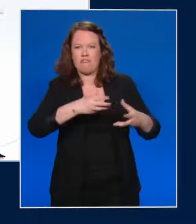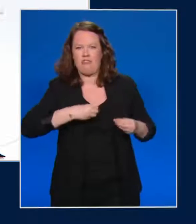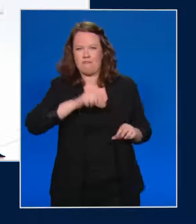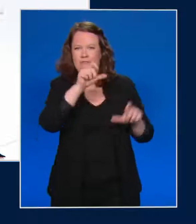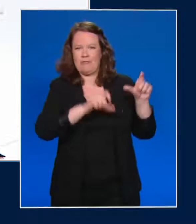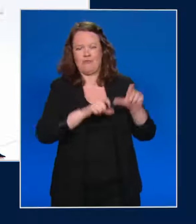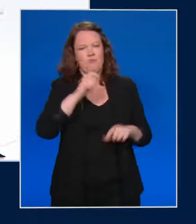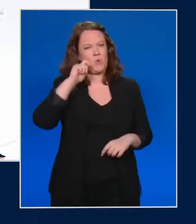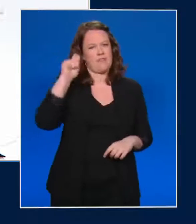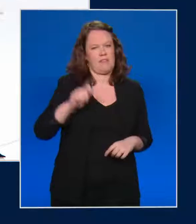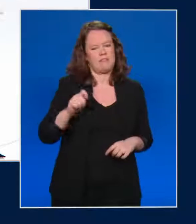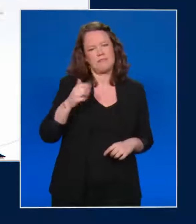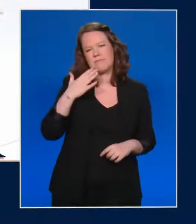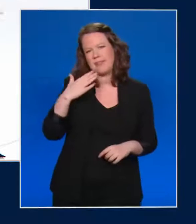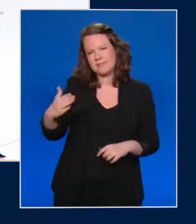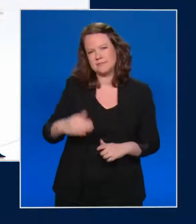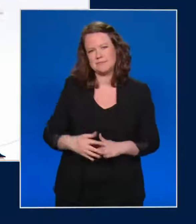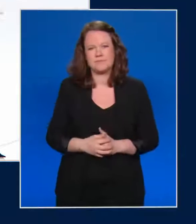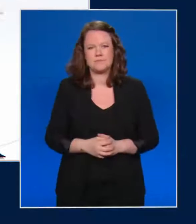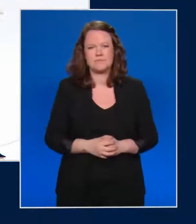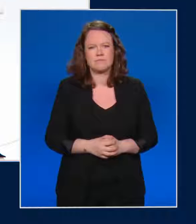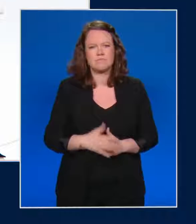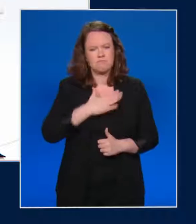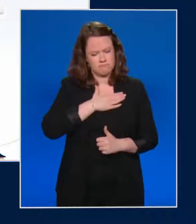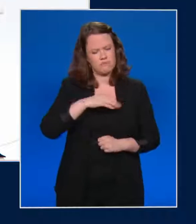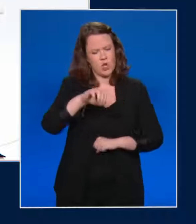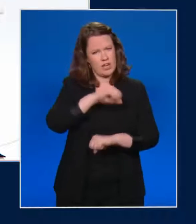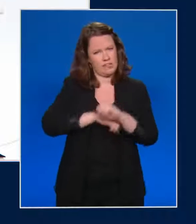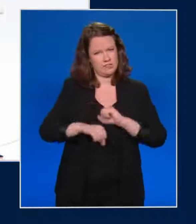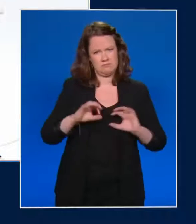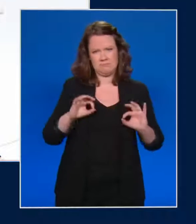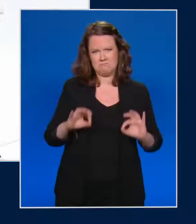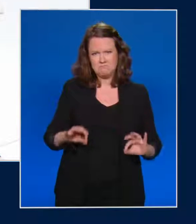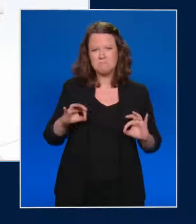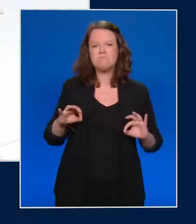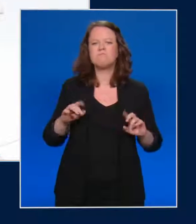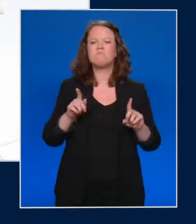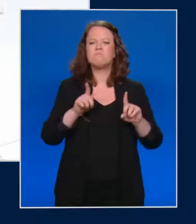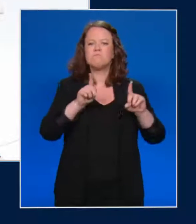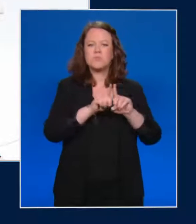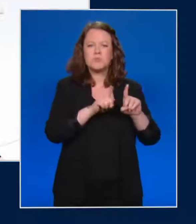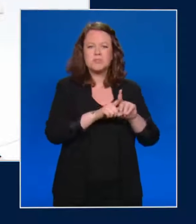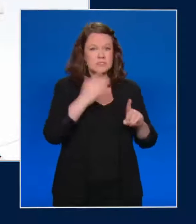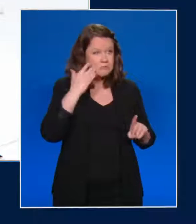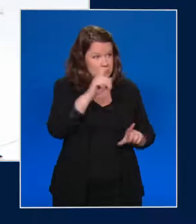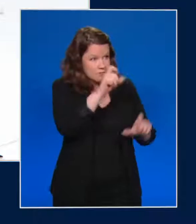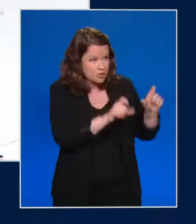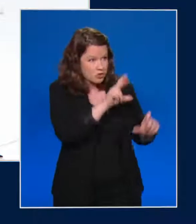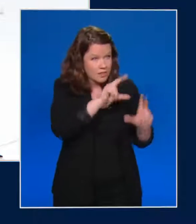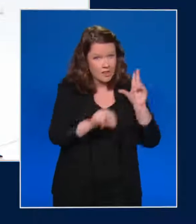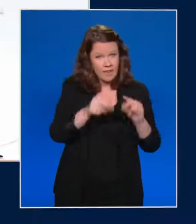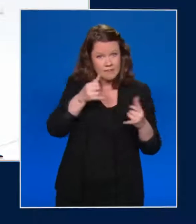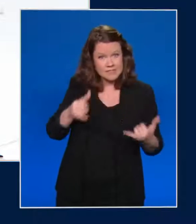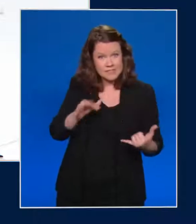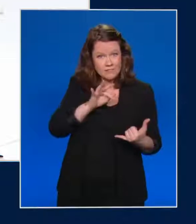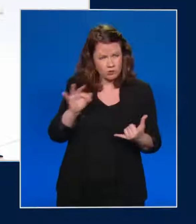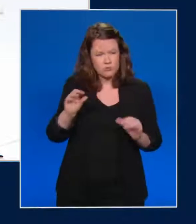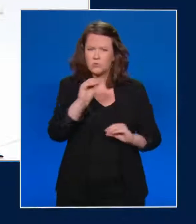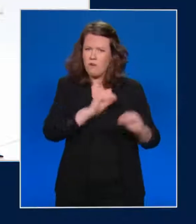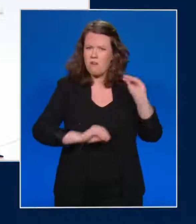nous nous organisons et nous prendrons soin de celles et ceux qui rejoignent notre sol pour être protégé